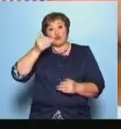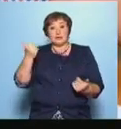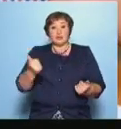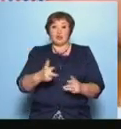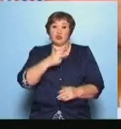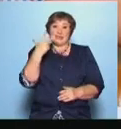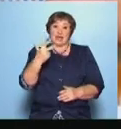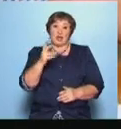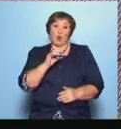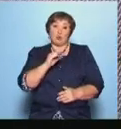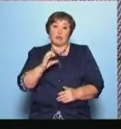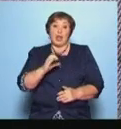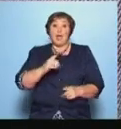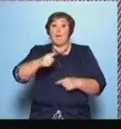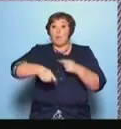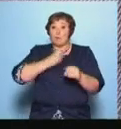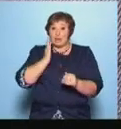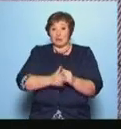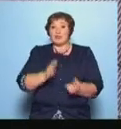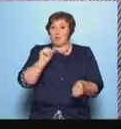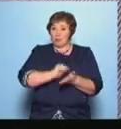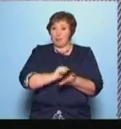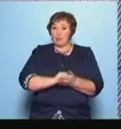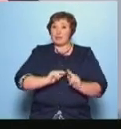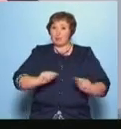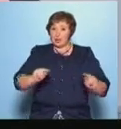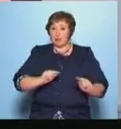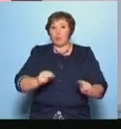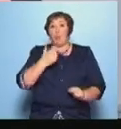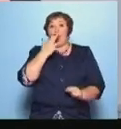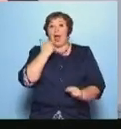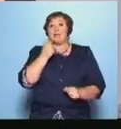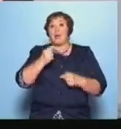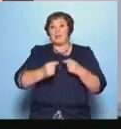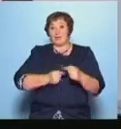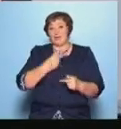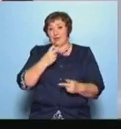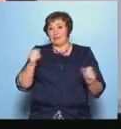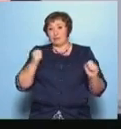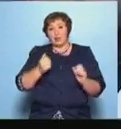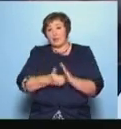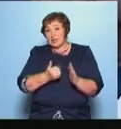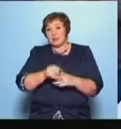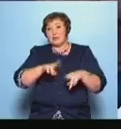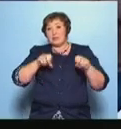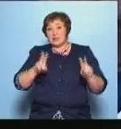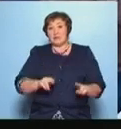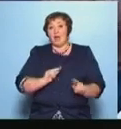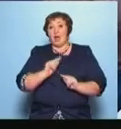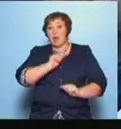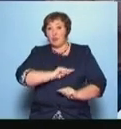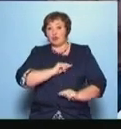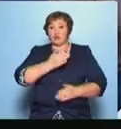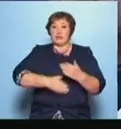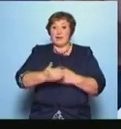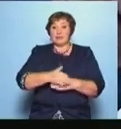третьем курсе. После окончания станет дипломированным тренером по адаптивным видам спорта. Не хватает специалистов, работающих с инвалидами. И с каждым